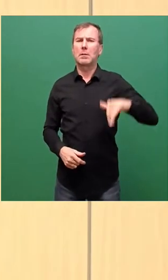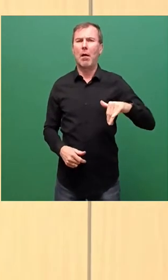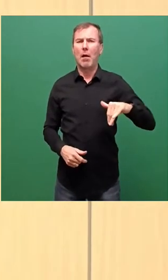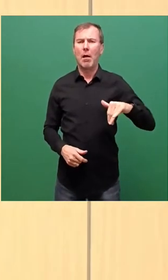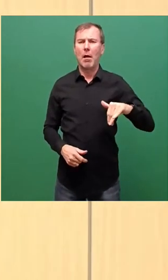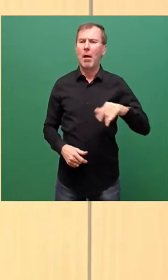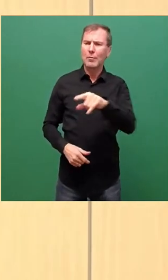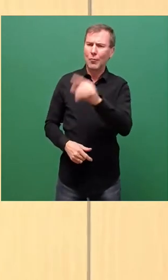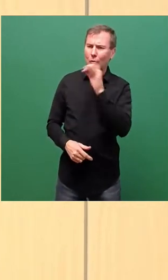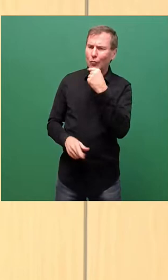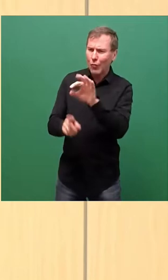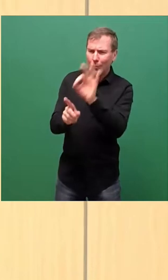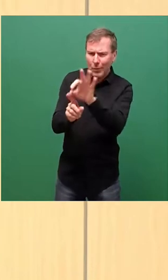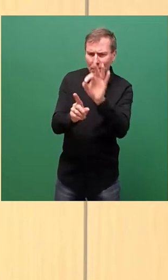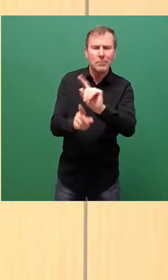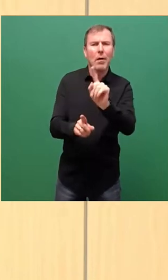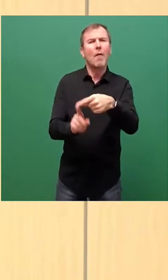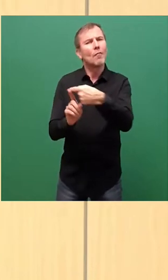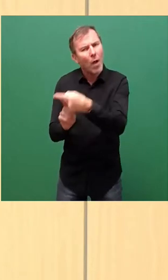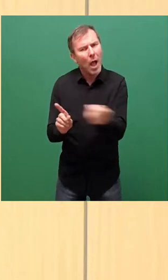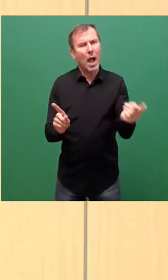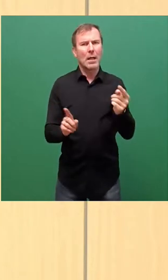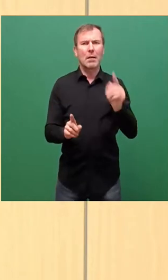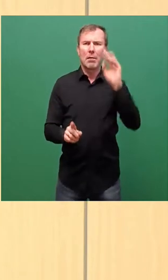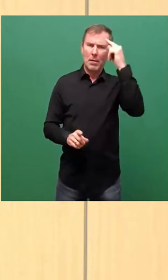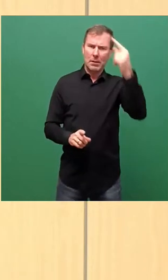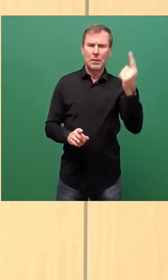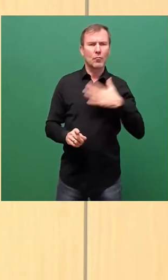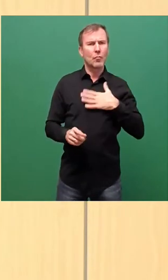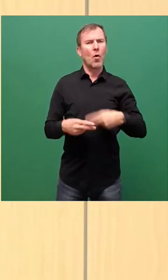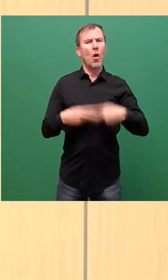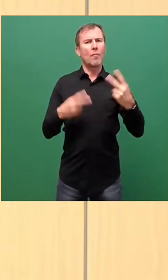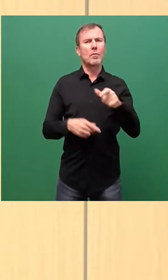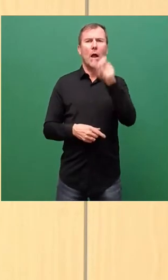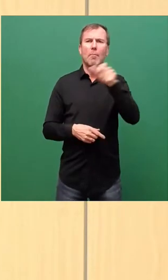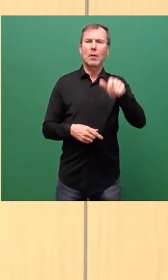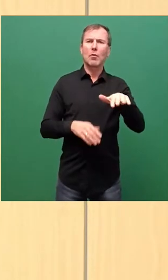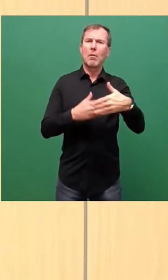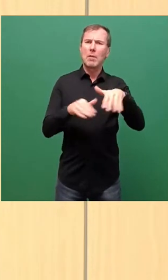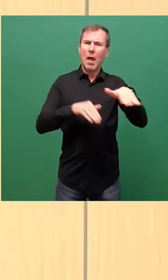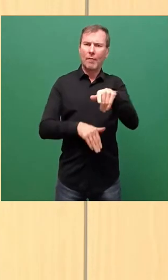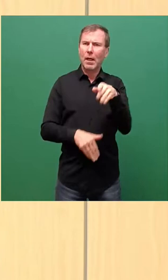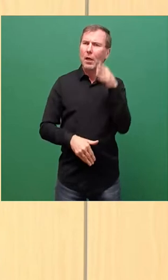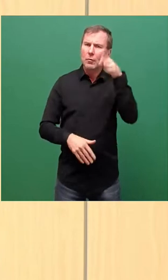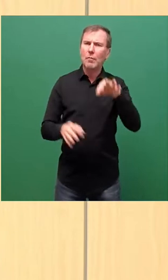freizugeben, sondern darüber nachzudenken, ob das unseren öffentlichen Personennahverkehr in der Zukunft verbessern kann.